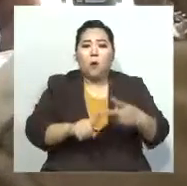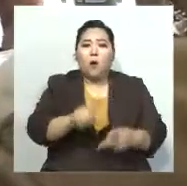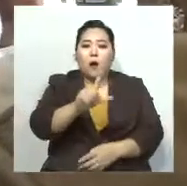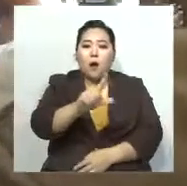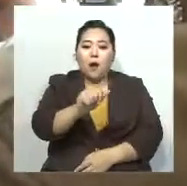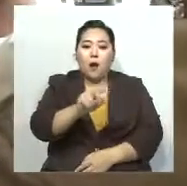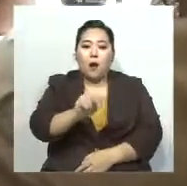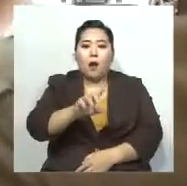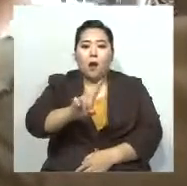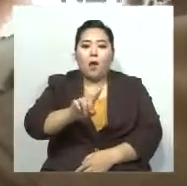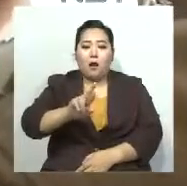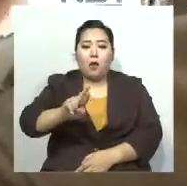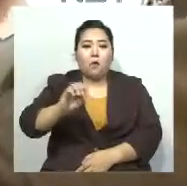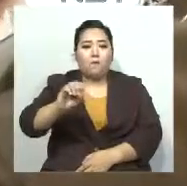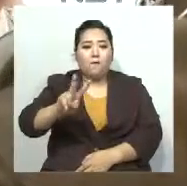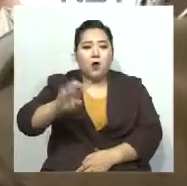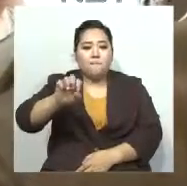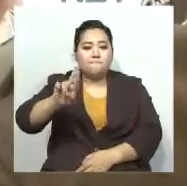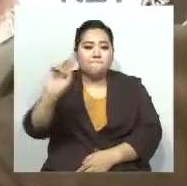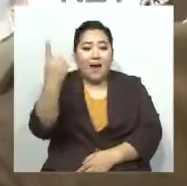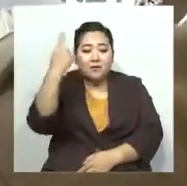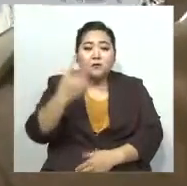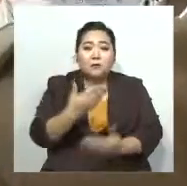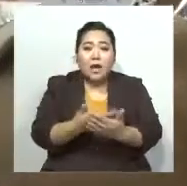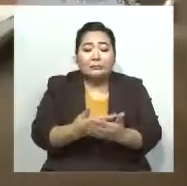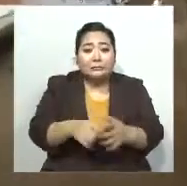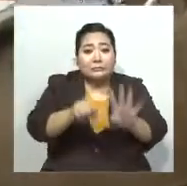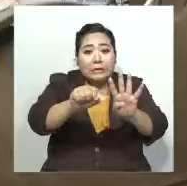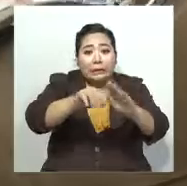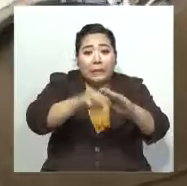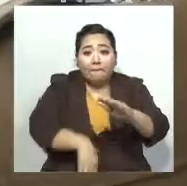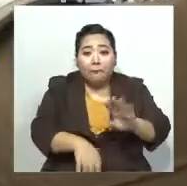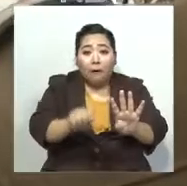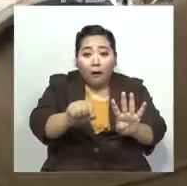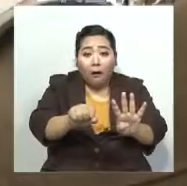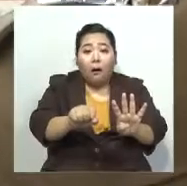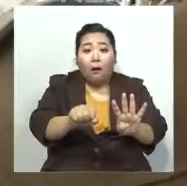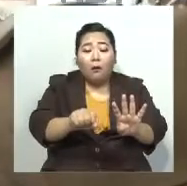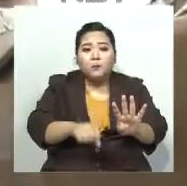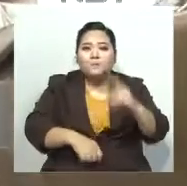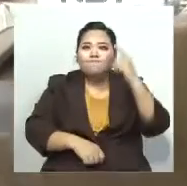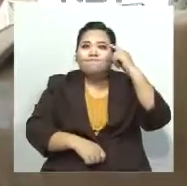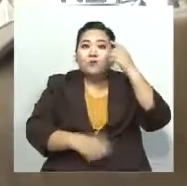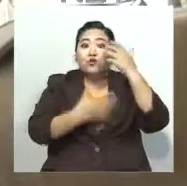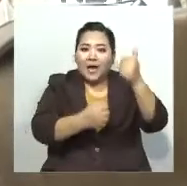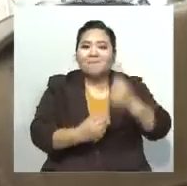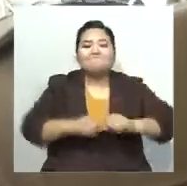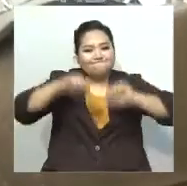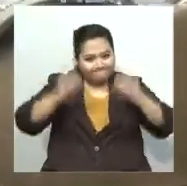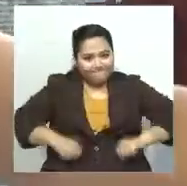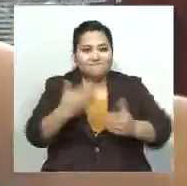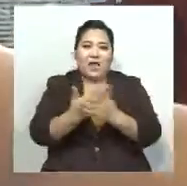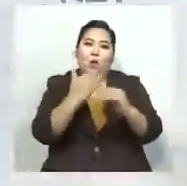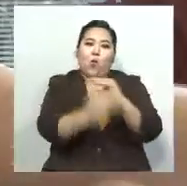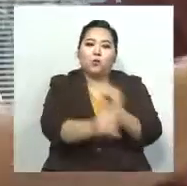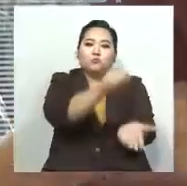รุ่นใหม่ที่คนร้ายเนี่ยมาเสนอขายในราคาบอกว่าไม่ถึง 400,000 บาทก็เลยตัดสินใจโอนเงินไปจองรถแต่หลังจ